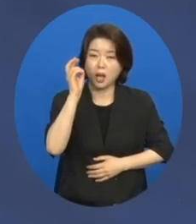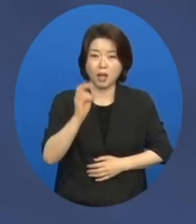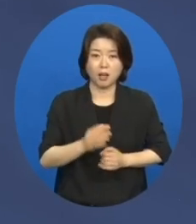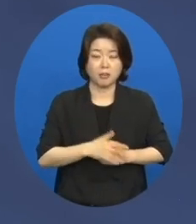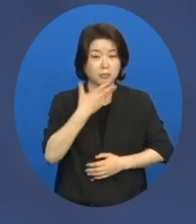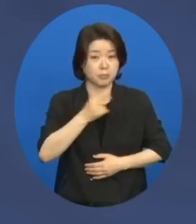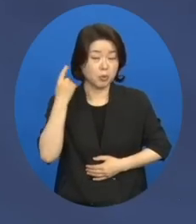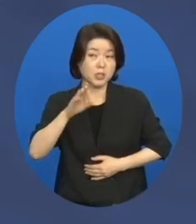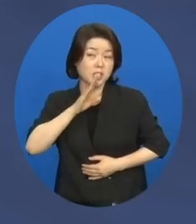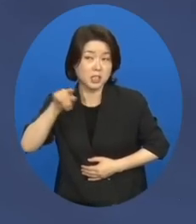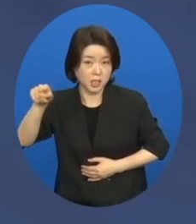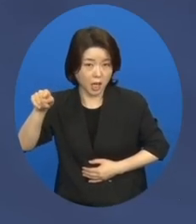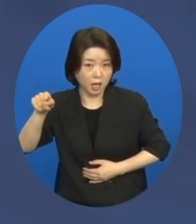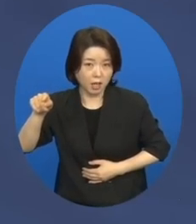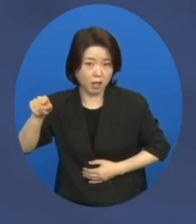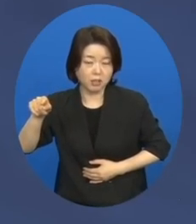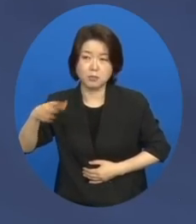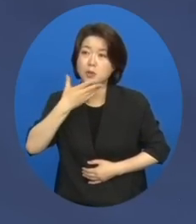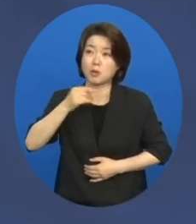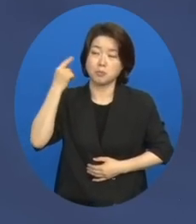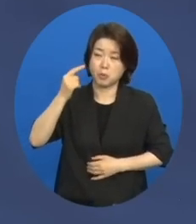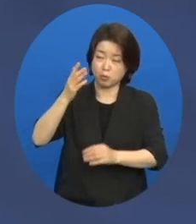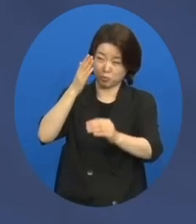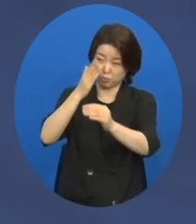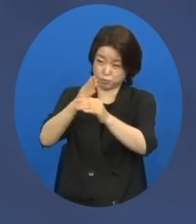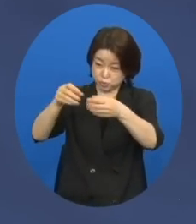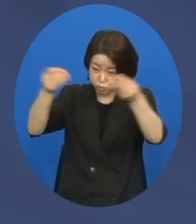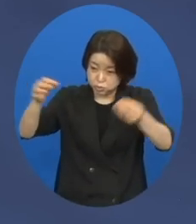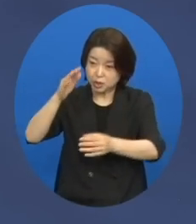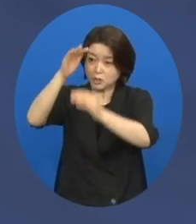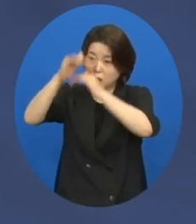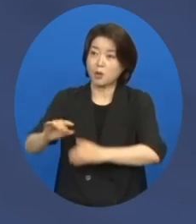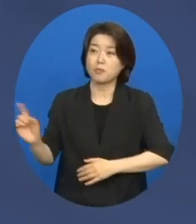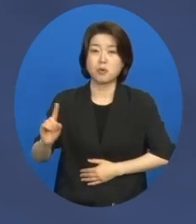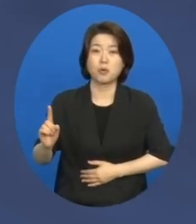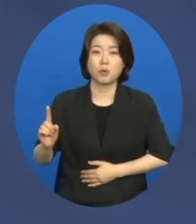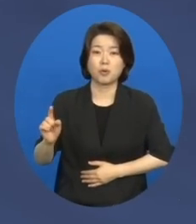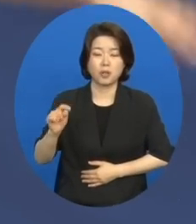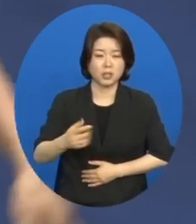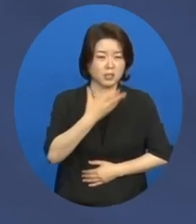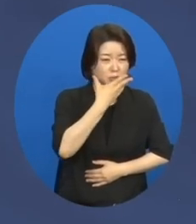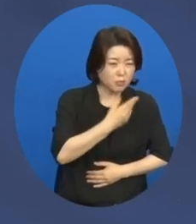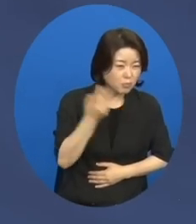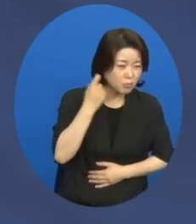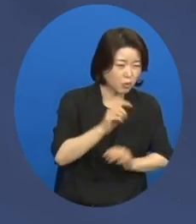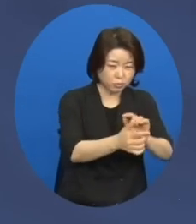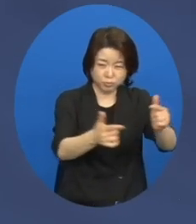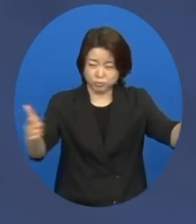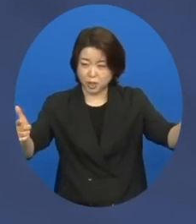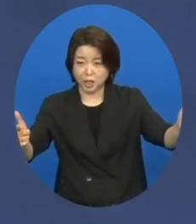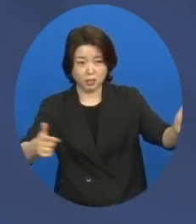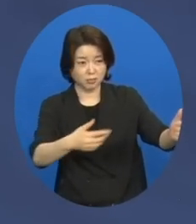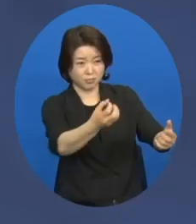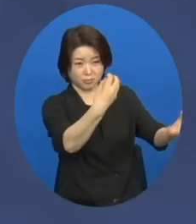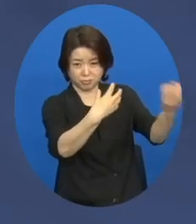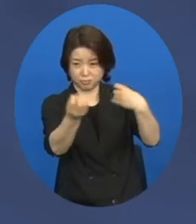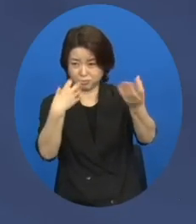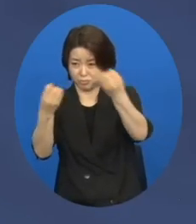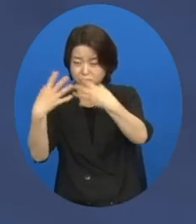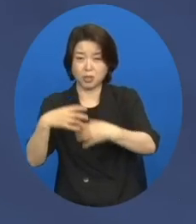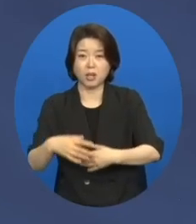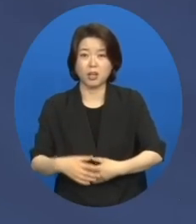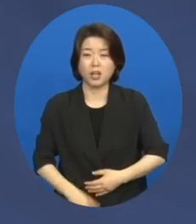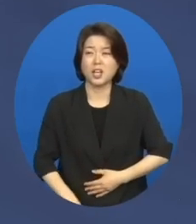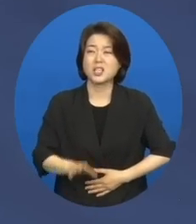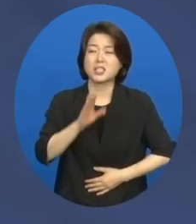복음이 진짜라면 그 복음의 핵심 내용은 뭐냐, 도대체 뭘, 이 복음 저 복음 별의별 복음을 말하니까 도대체